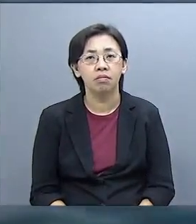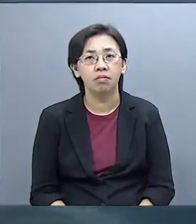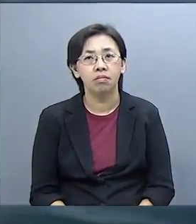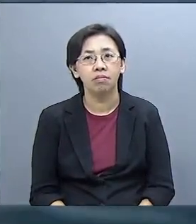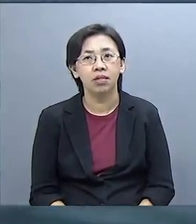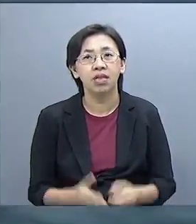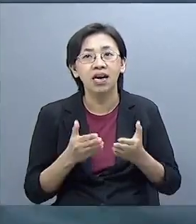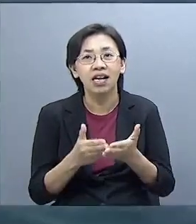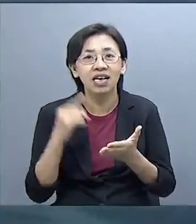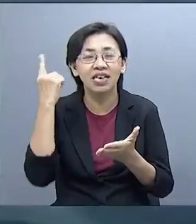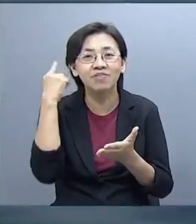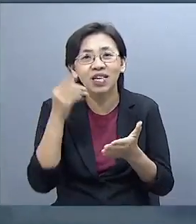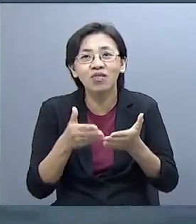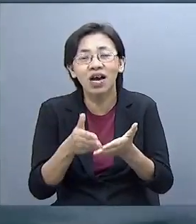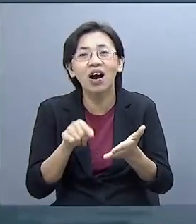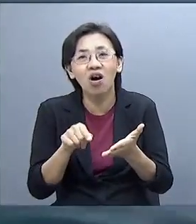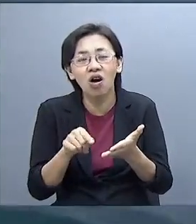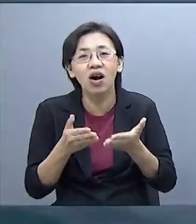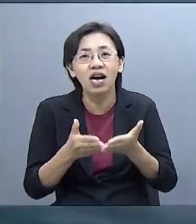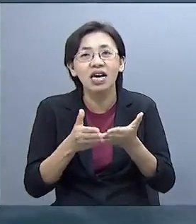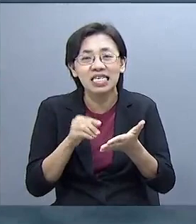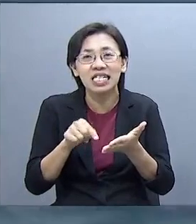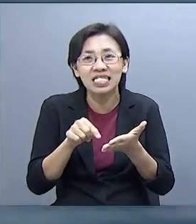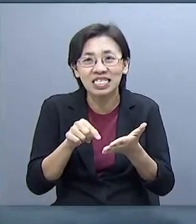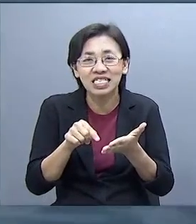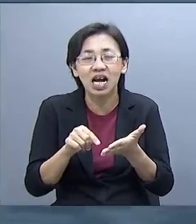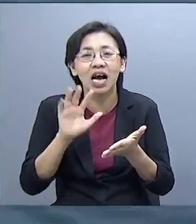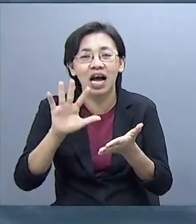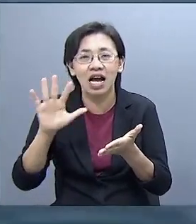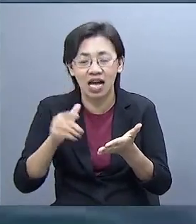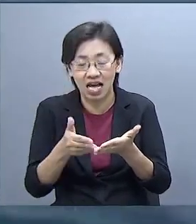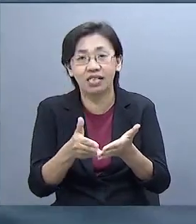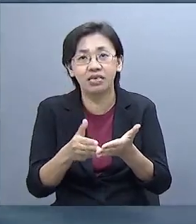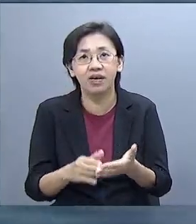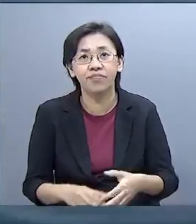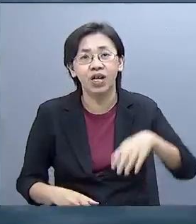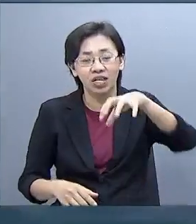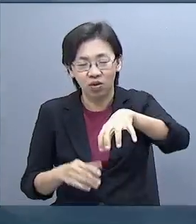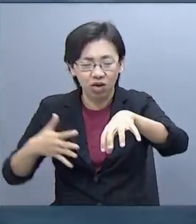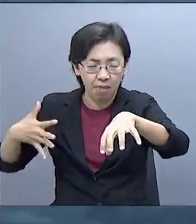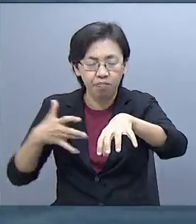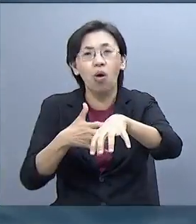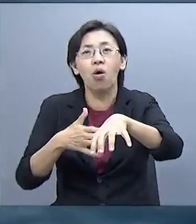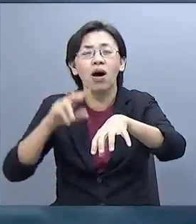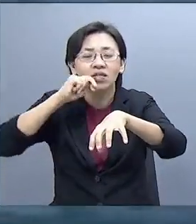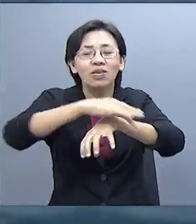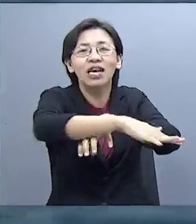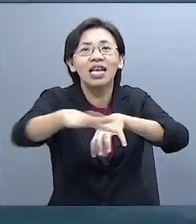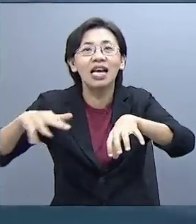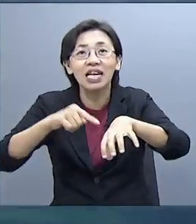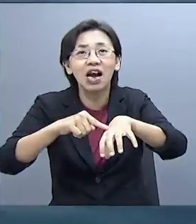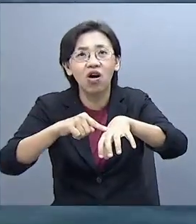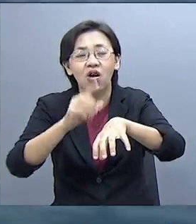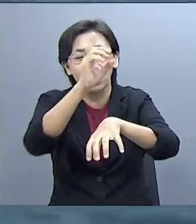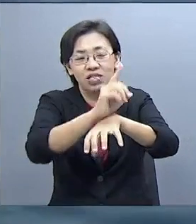เรือสปีดโบ๊ทนำเที่ยวชื่อเรือธนาทิพย์มารีน555ชนตอม่อเสาส่งสัญญาณไฟนำร่องซึ่งอยู่ห่